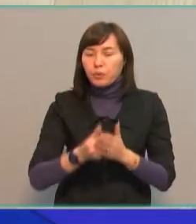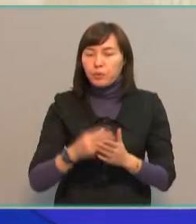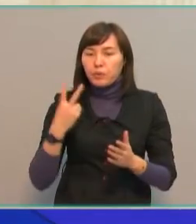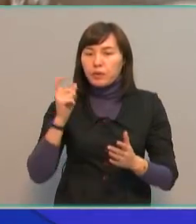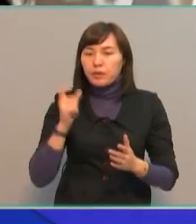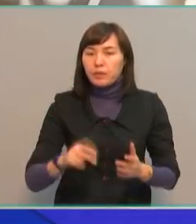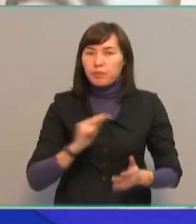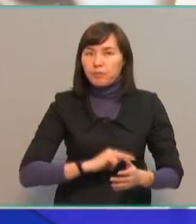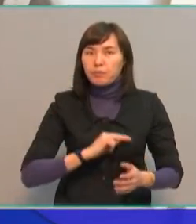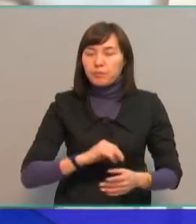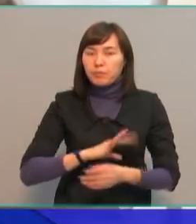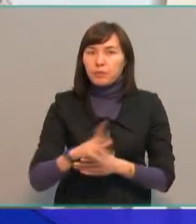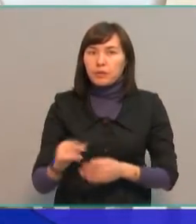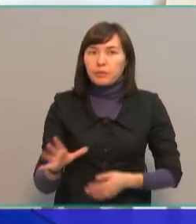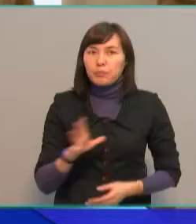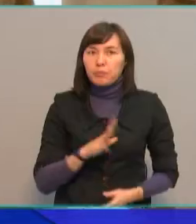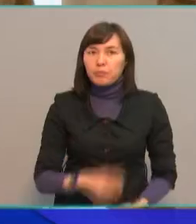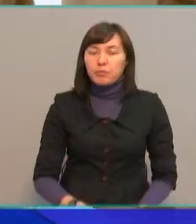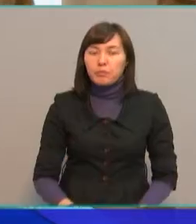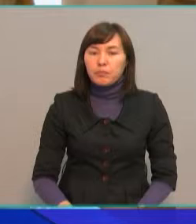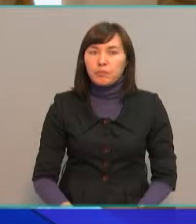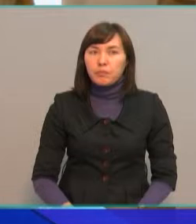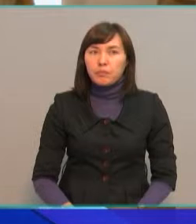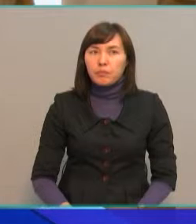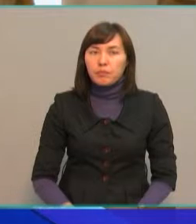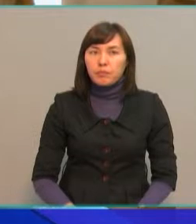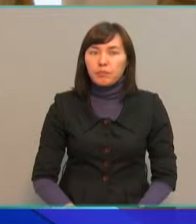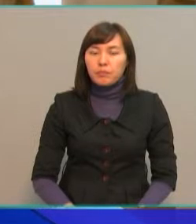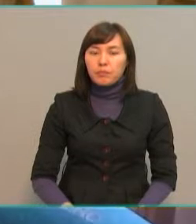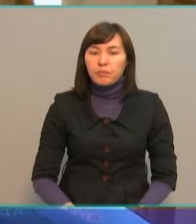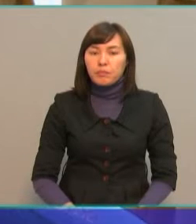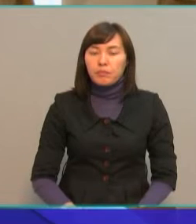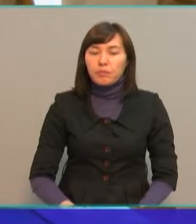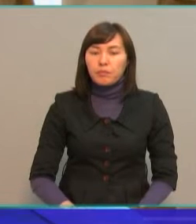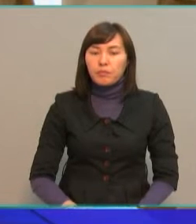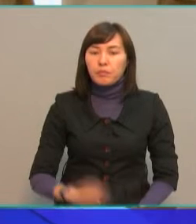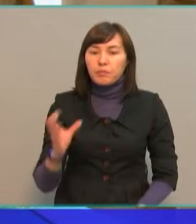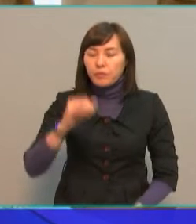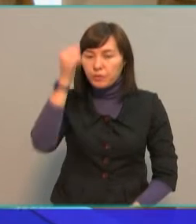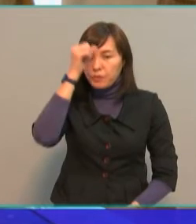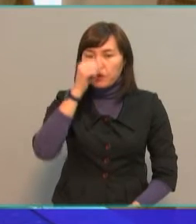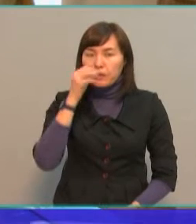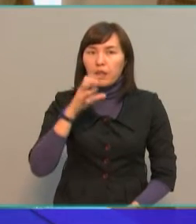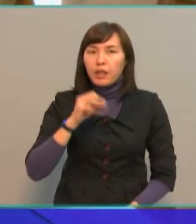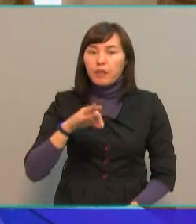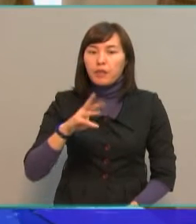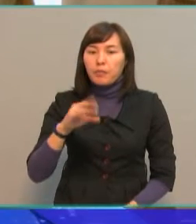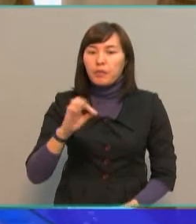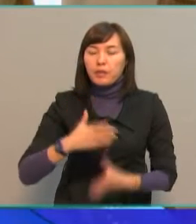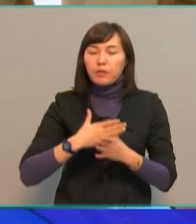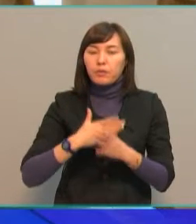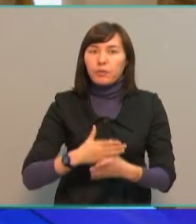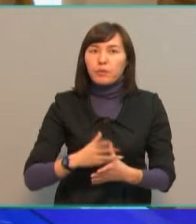екі азаматты жұмыспен қамтып отыр. Балтыр 42 айында атамекен кәсіпкерлік орталығының